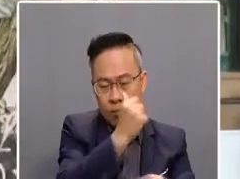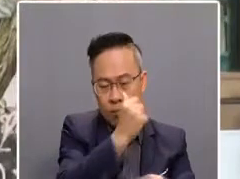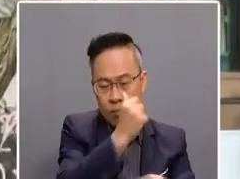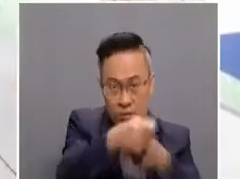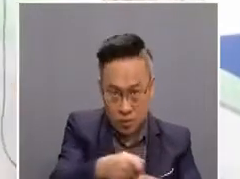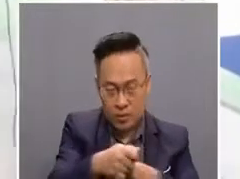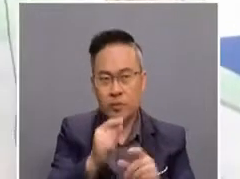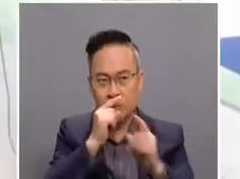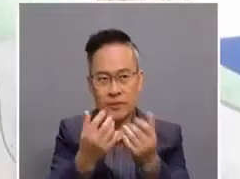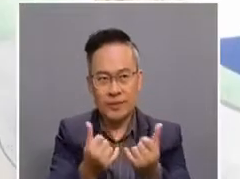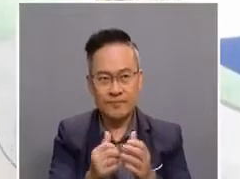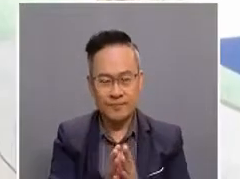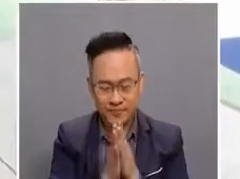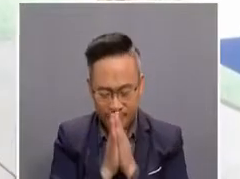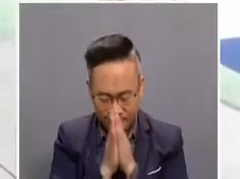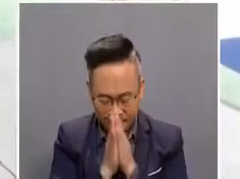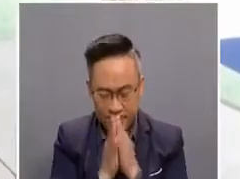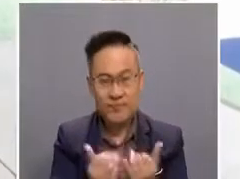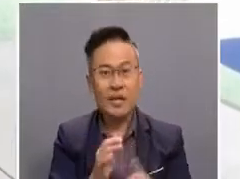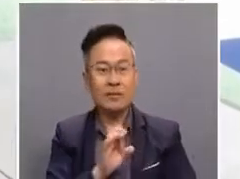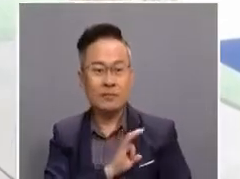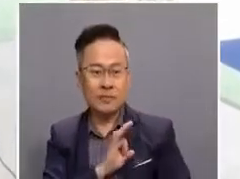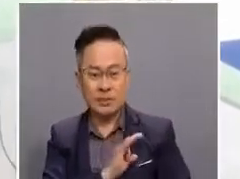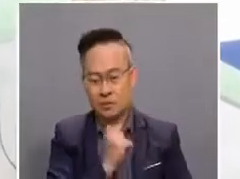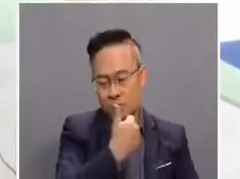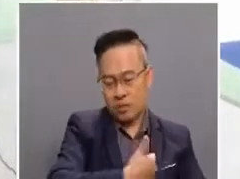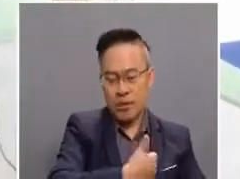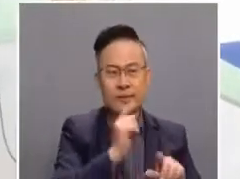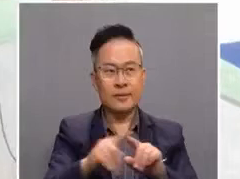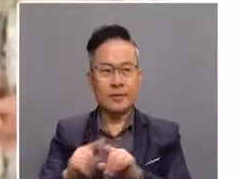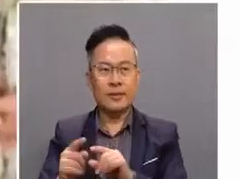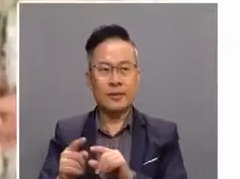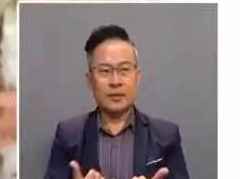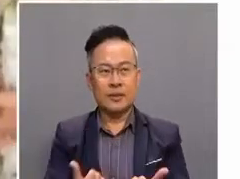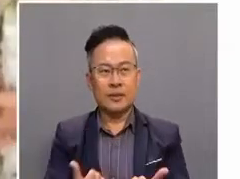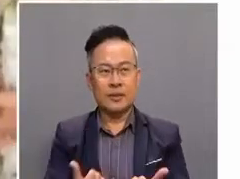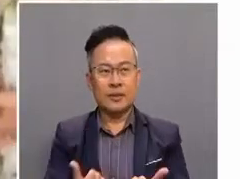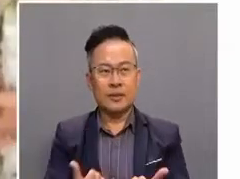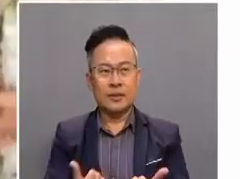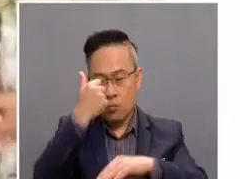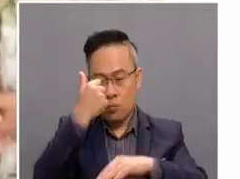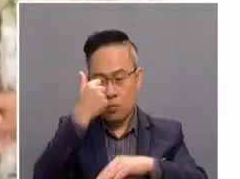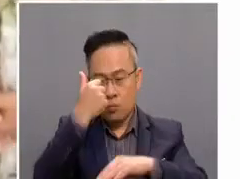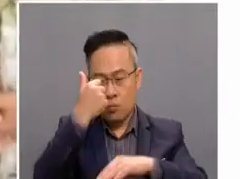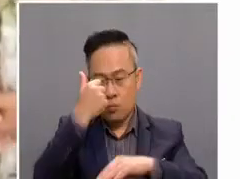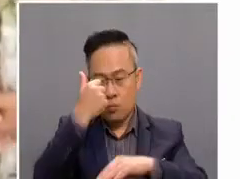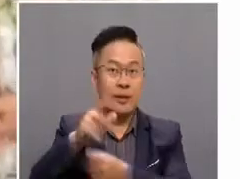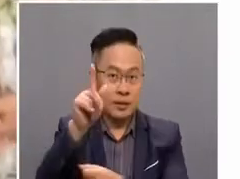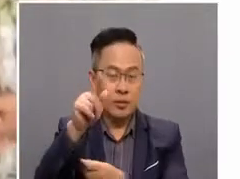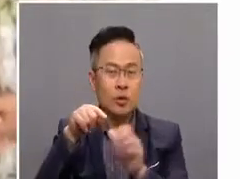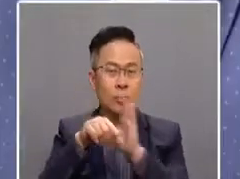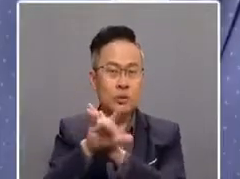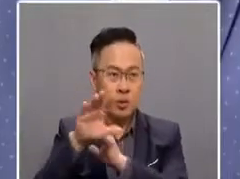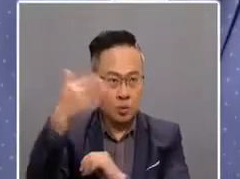วัสดีคร ับ ผอ.ครับสวัสดีครับ สวัสดีสมาชิกทุกท่านเลยนะครับท่านผู้บริหารทุกท่านเลยนะครับท่านผอ.มาทำโครงการอะไรกับทางสหกรณ์กองทุนสวน